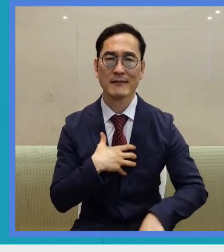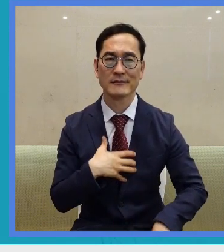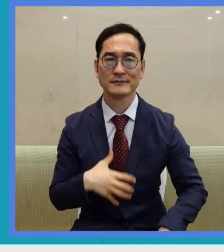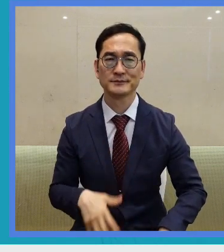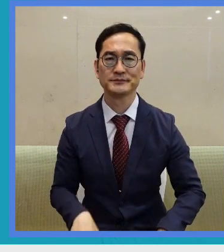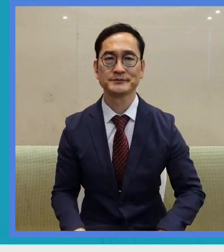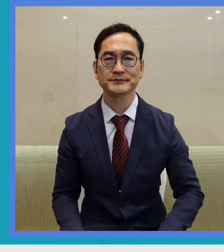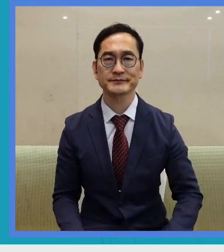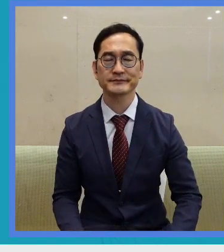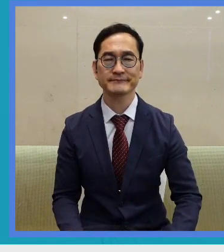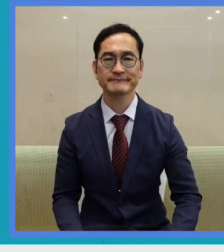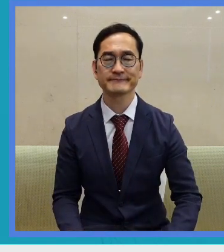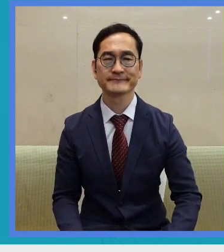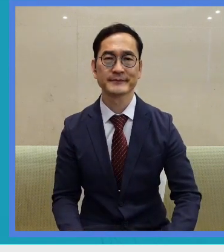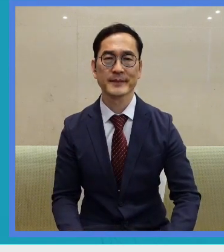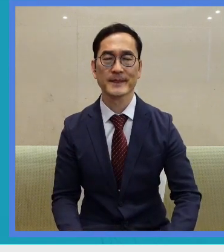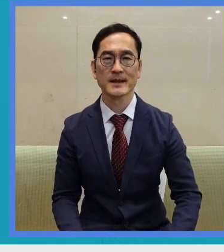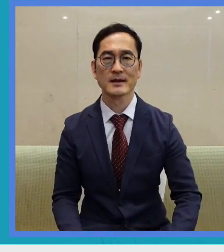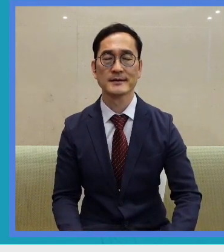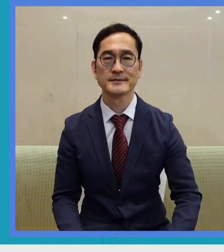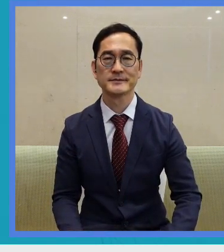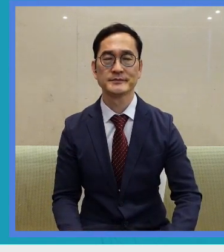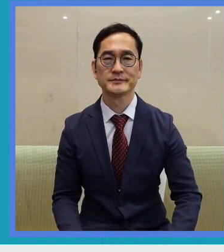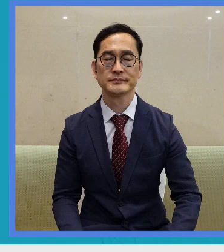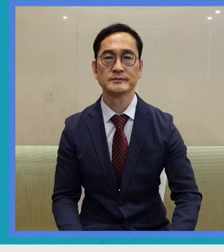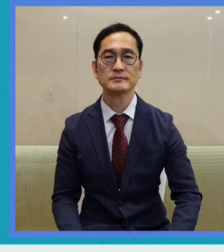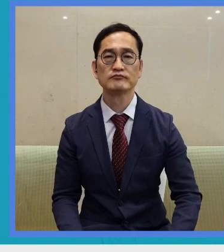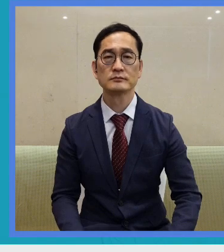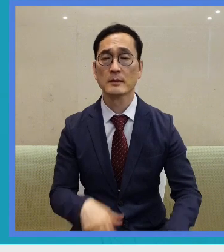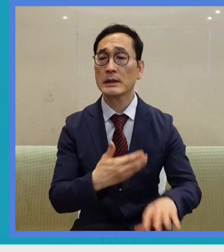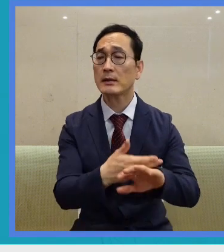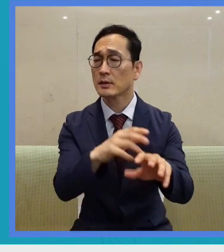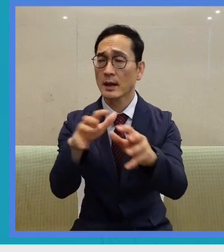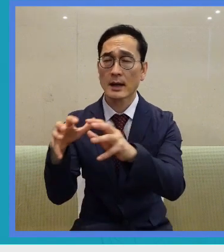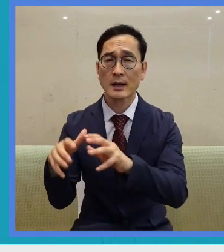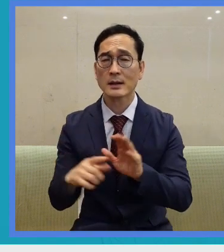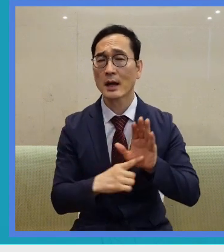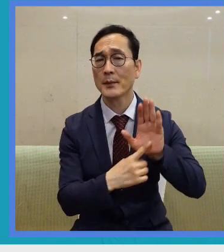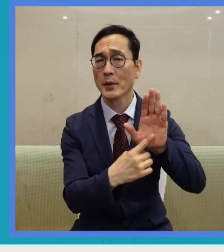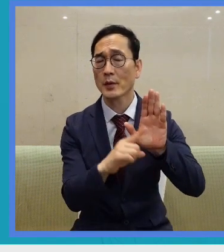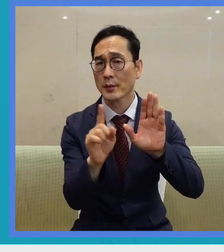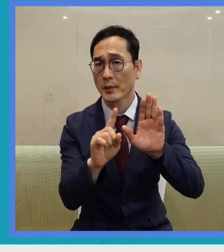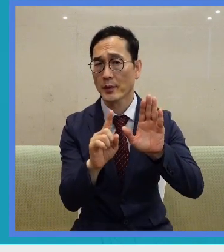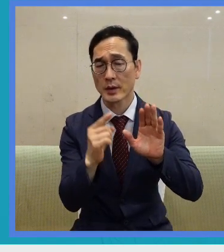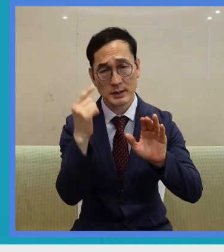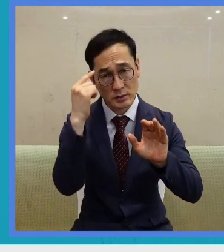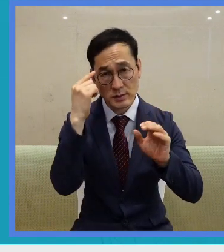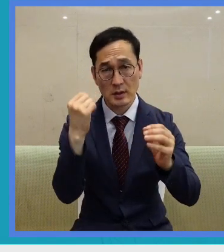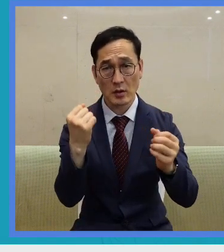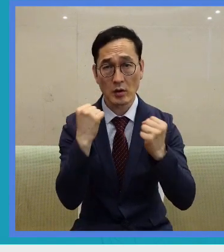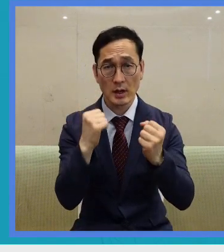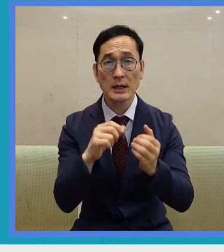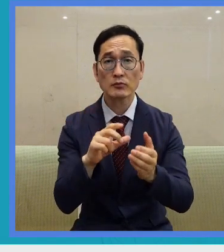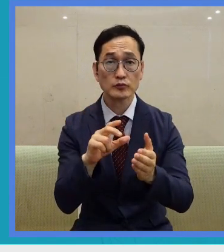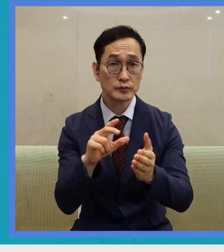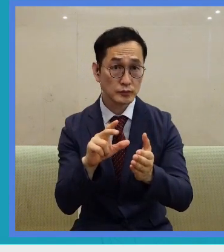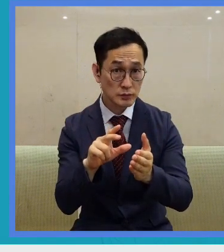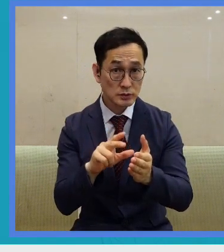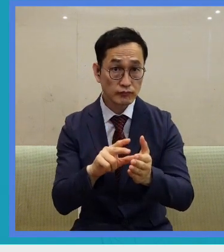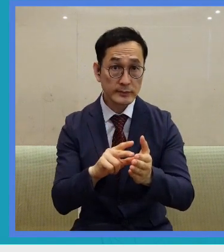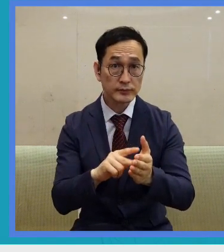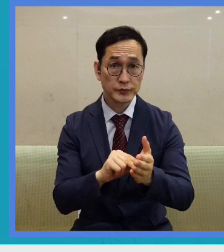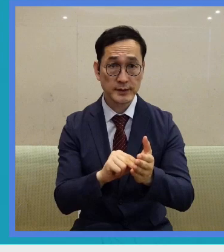왔는데, 특히 이런 여러 나라에서 보고를 한 것은 이런 정신건강의 문제가 특히 이런